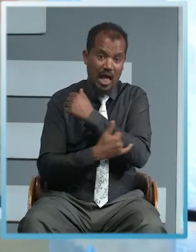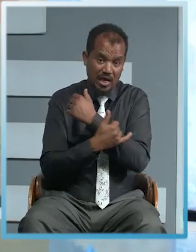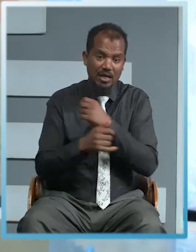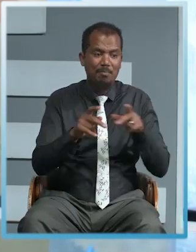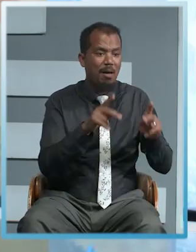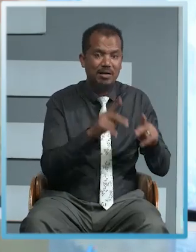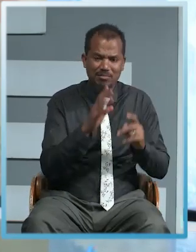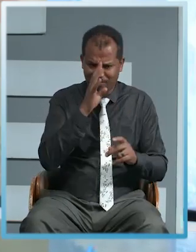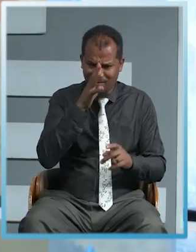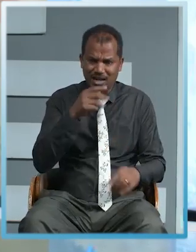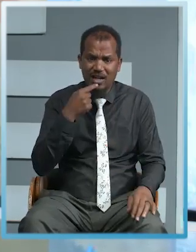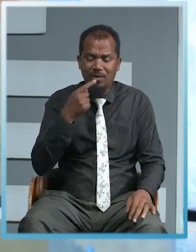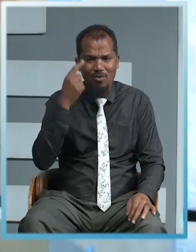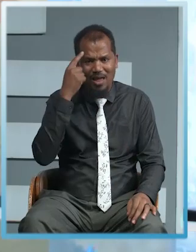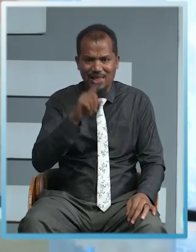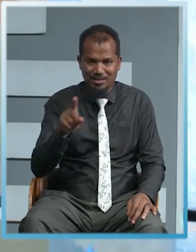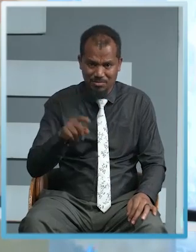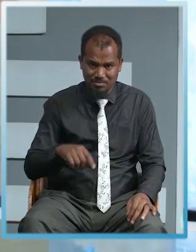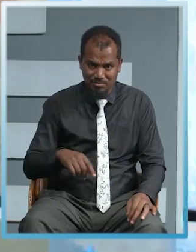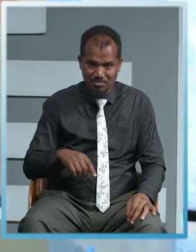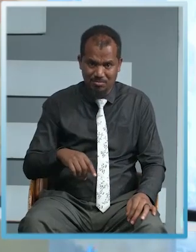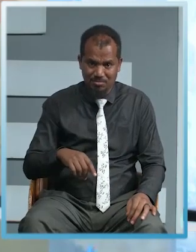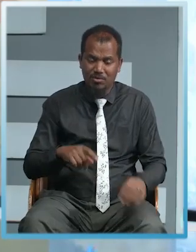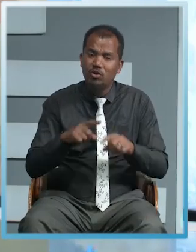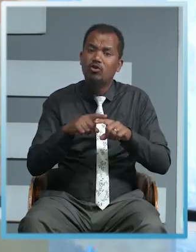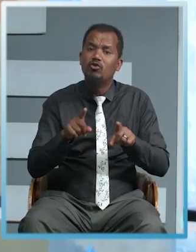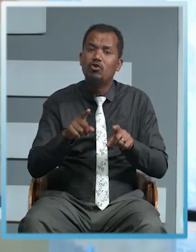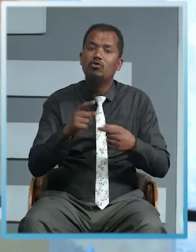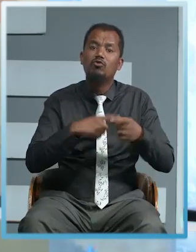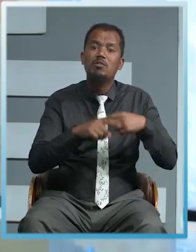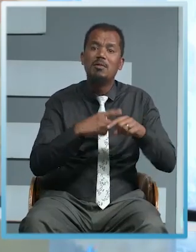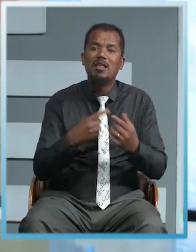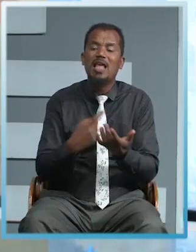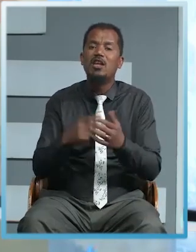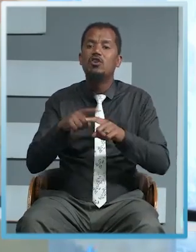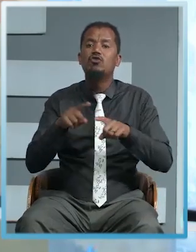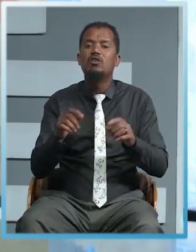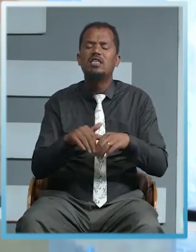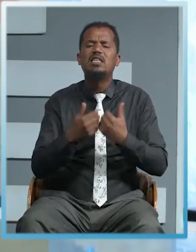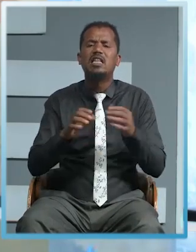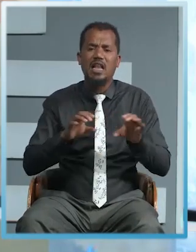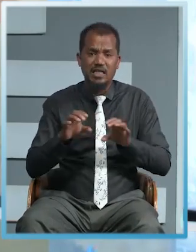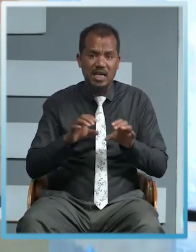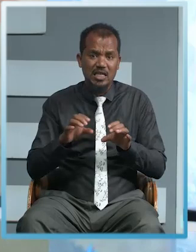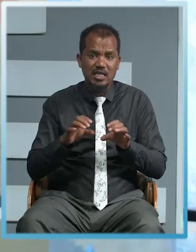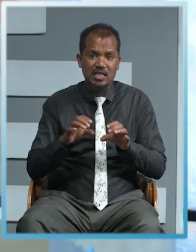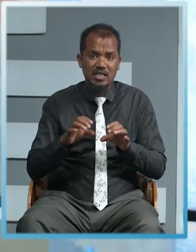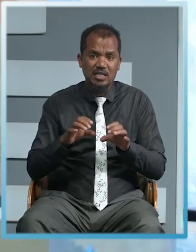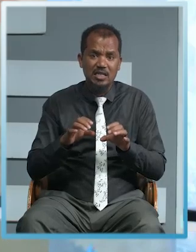አገር ማህበረሰብ ይፈጠራል ተብሎ አይታሰብም። ልዩነቱ የሚመጣው ያንን ልዩነት እንዴት አድርገን